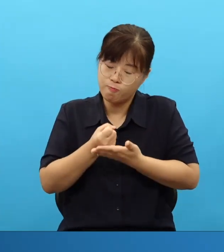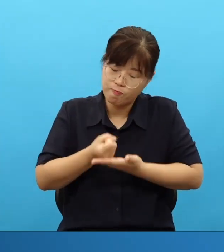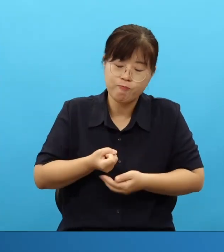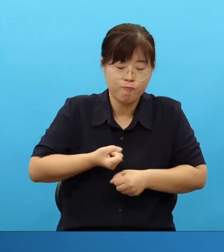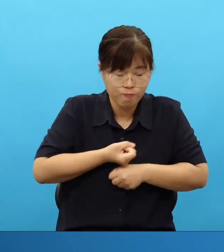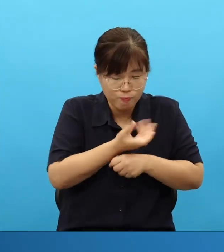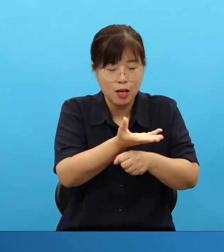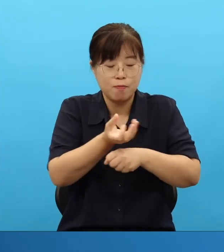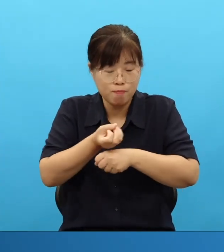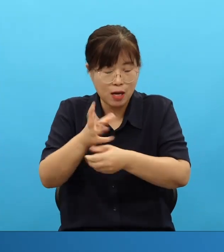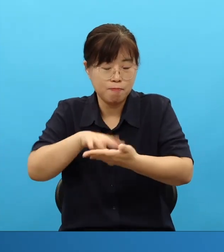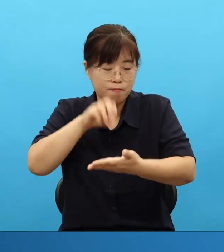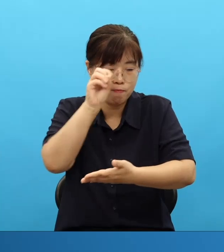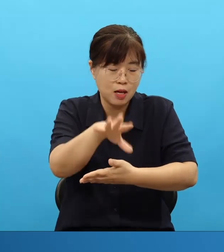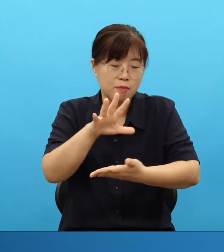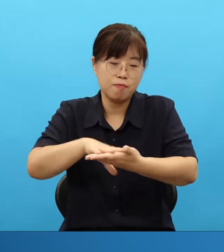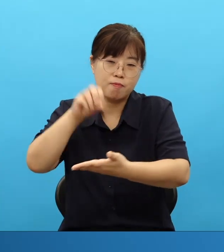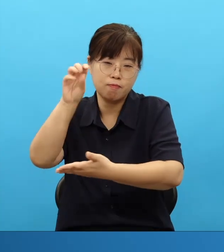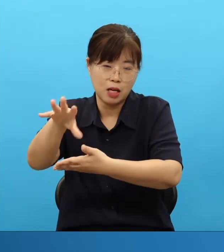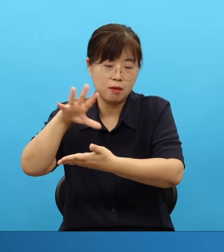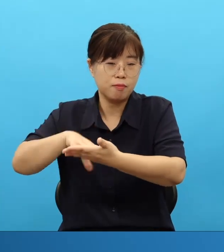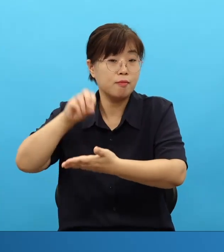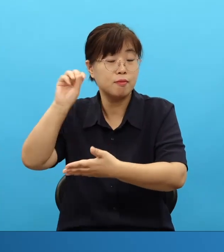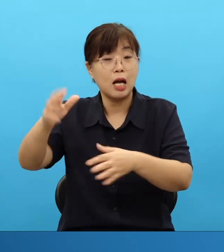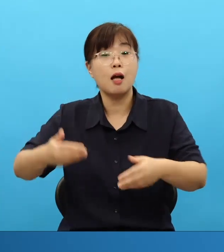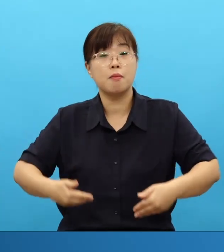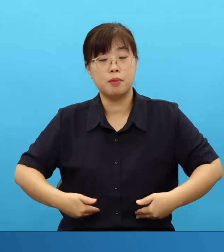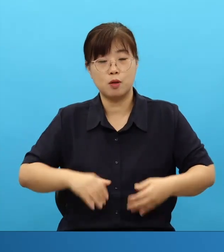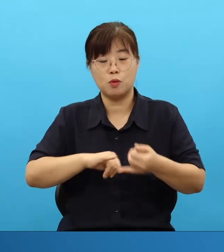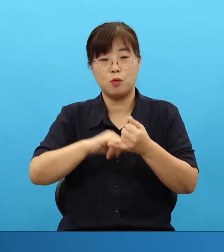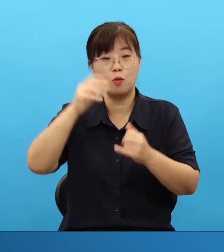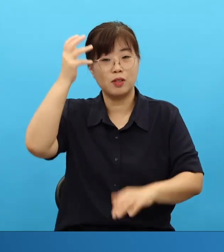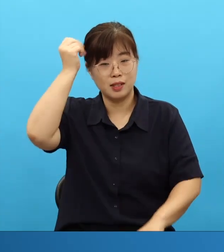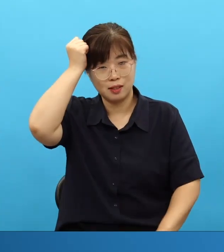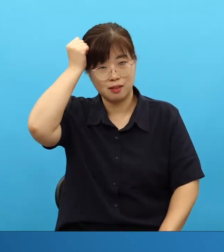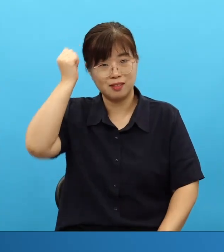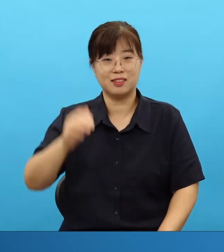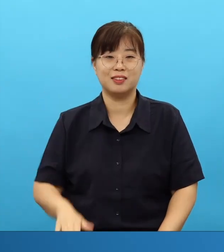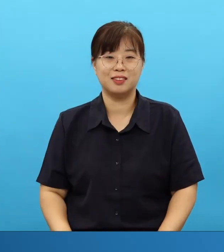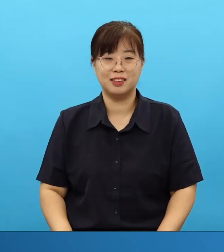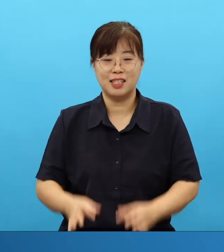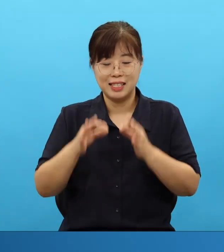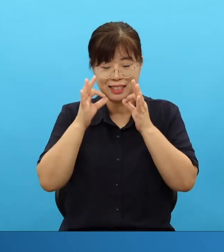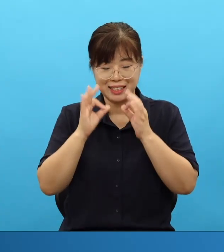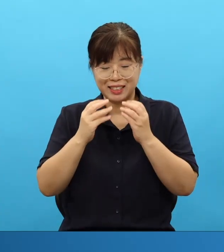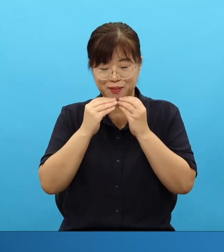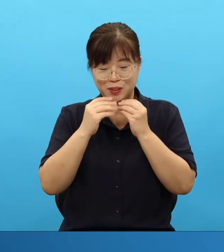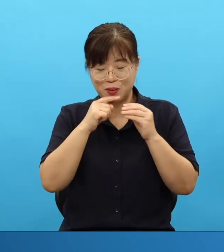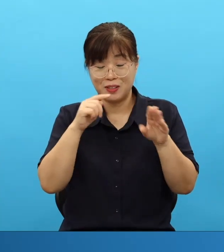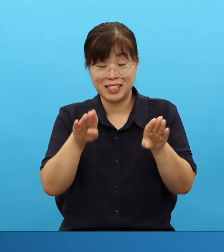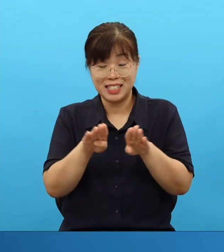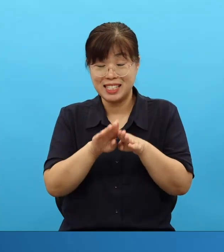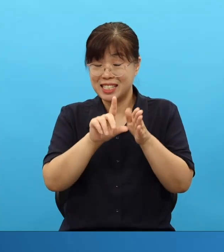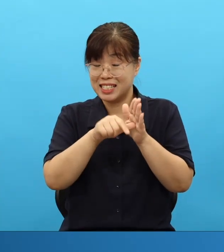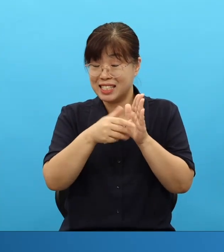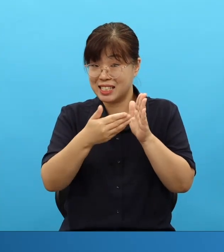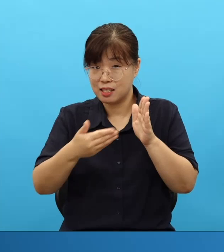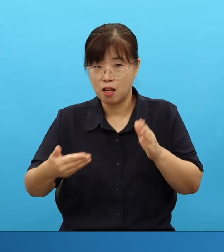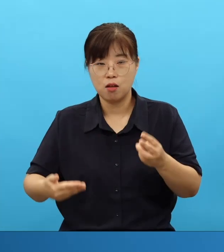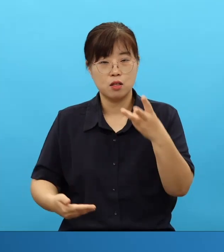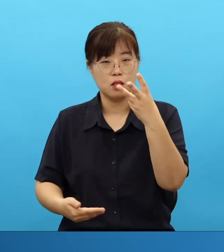됩 그래서 검토일 시대 세 가지 가기 전에 여기 앉은 중직자들